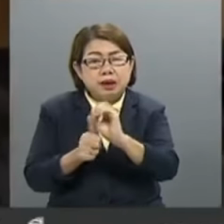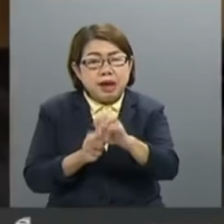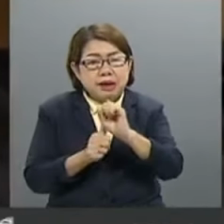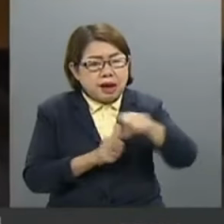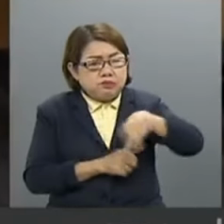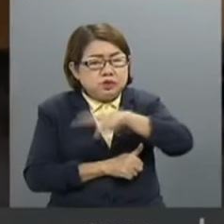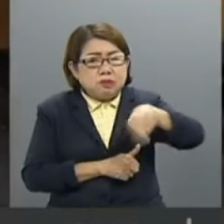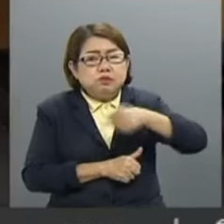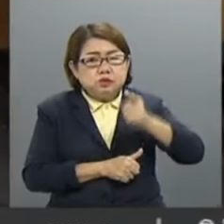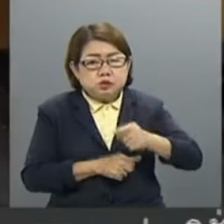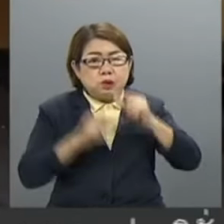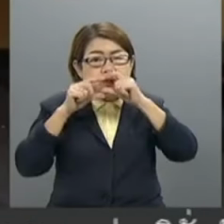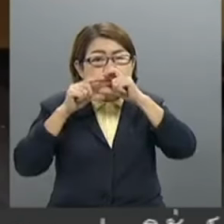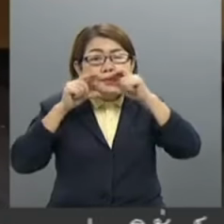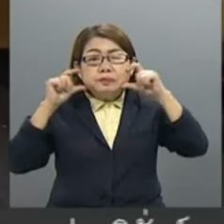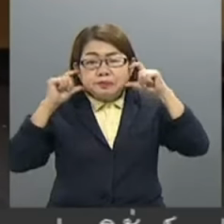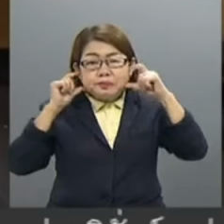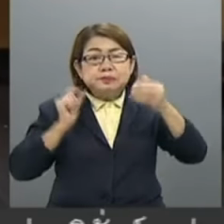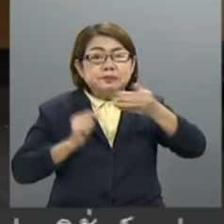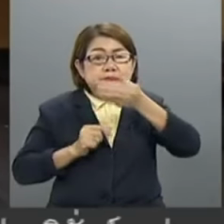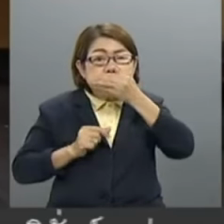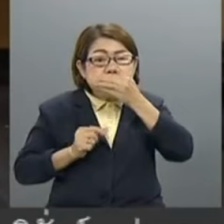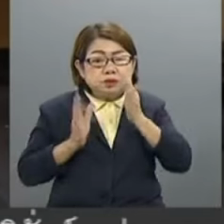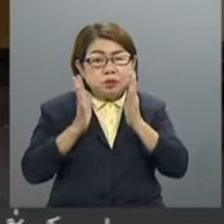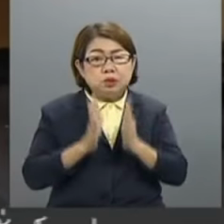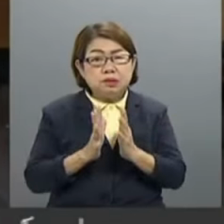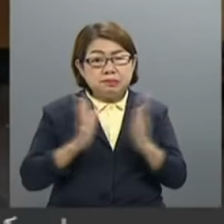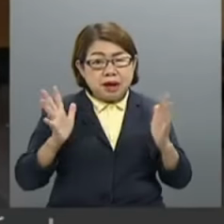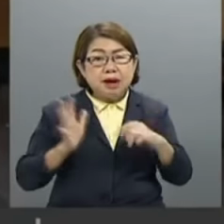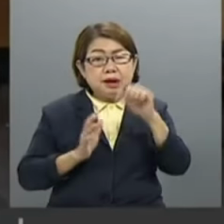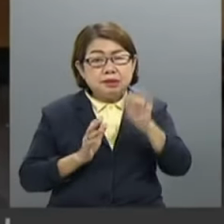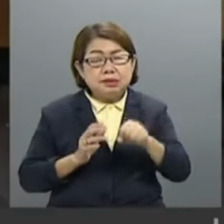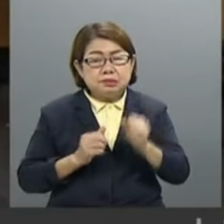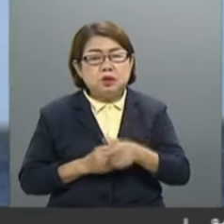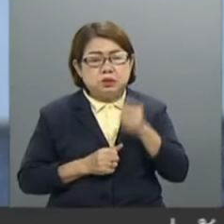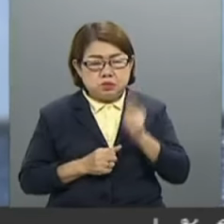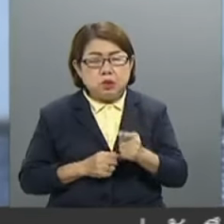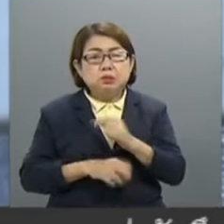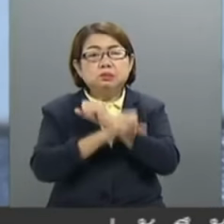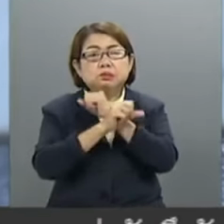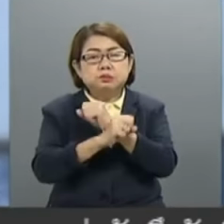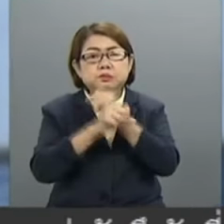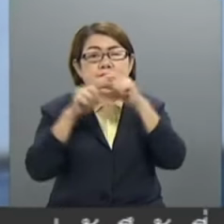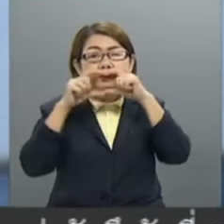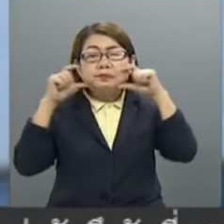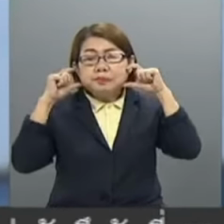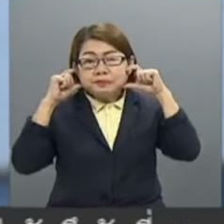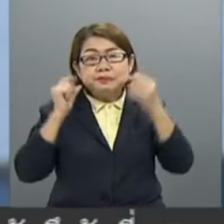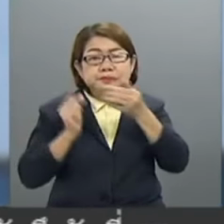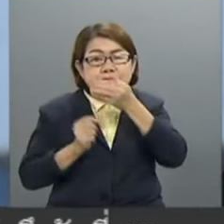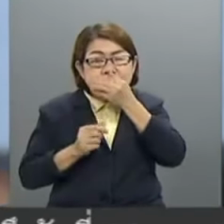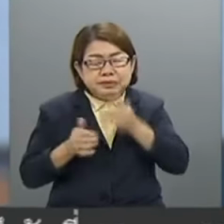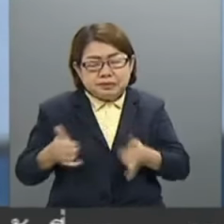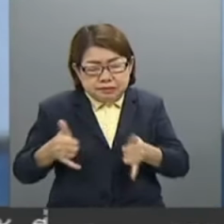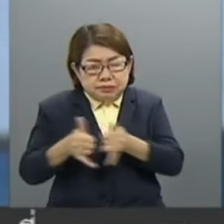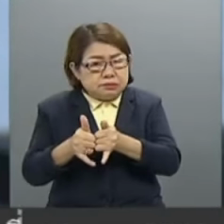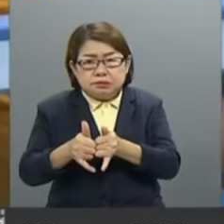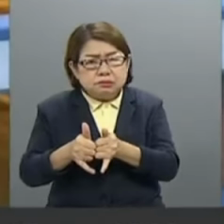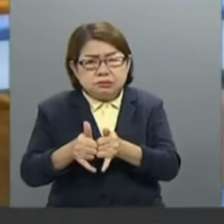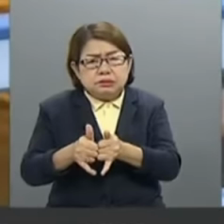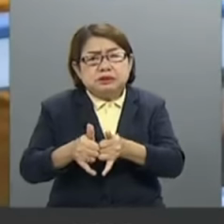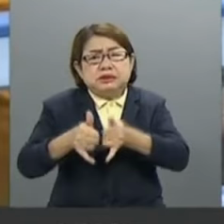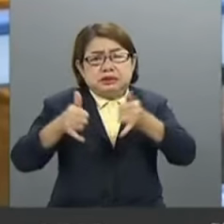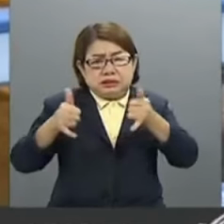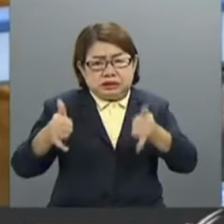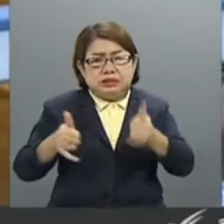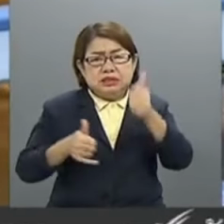อยู่ร่วมกันในที่สาธารณะหรือว่ามีผู้คนรวมตัวกันอยู่จำนวนมากนะคะและขอให้เว้นระยะห่างระหว่างกันปฏิบัติตามหลักสาธารณ